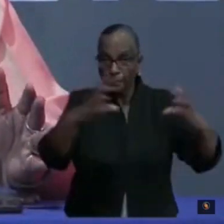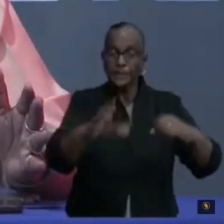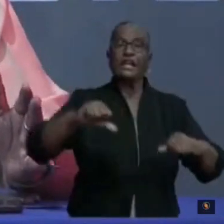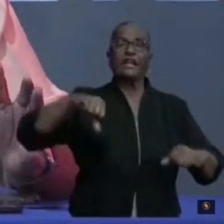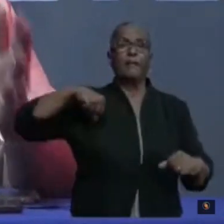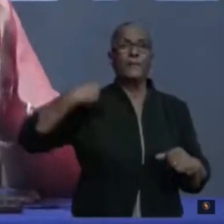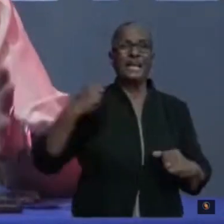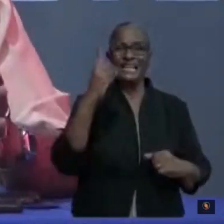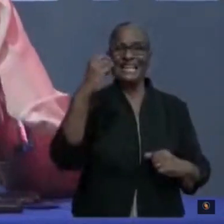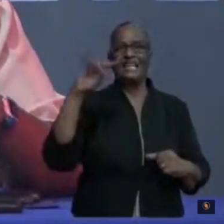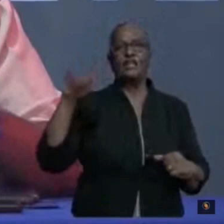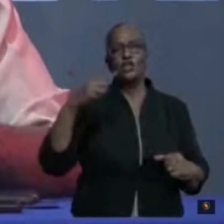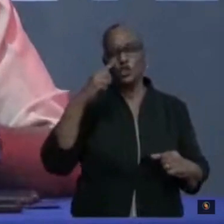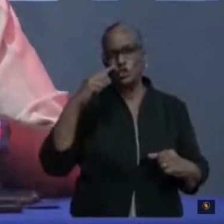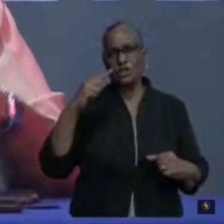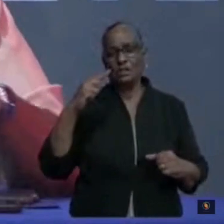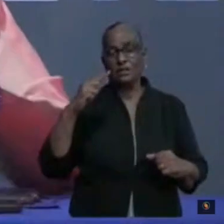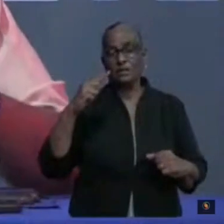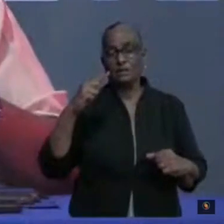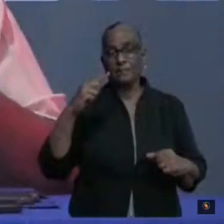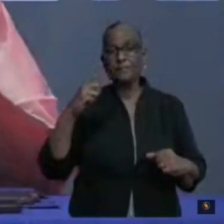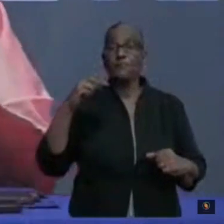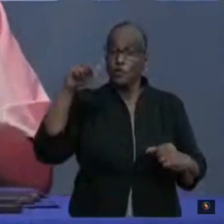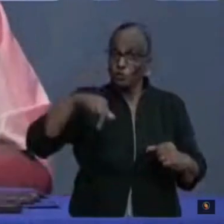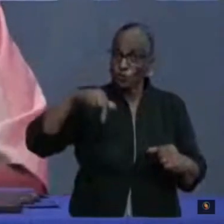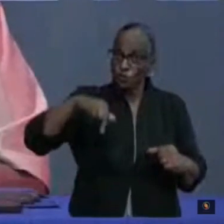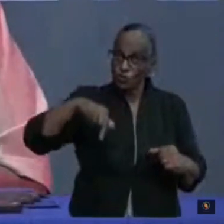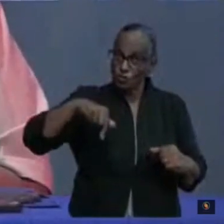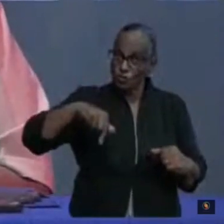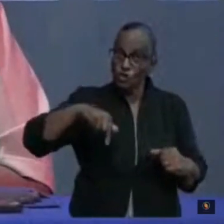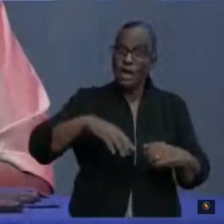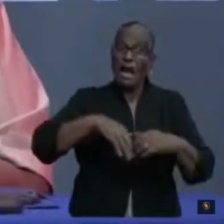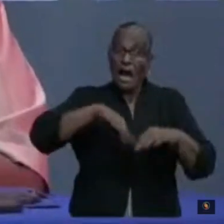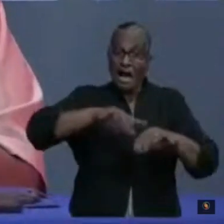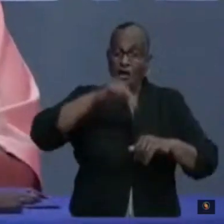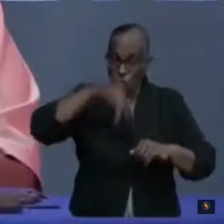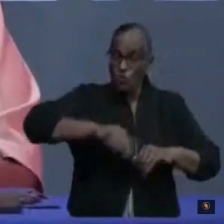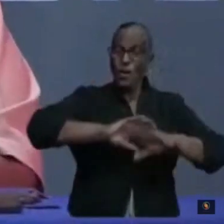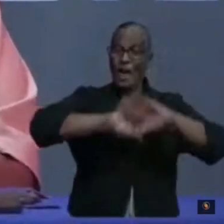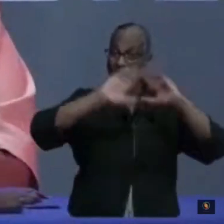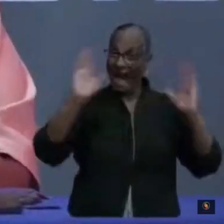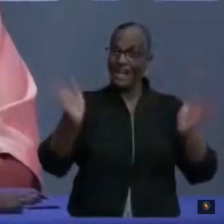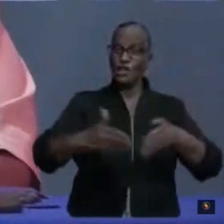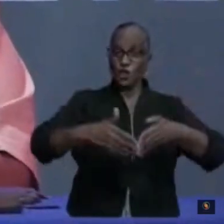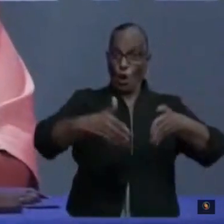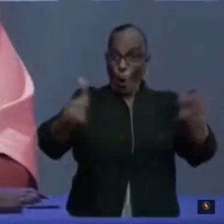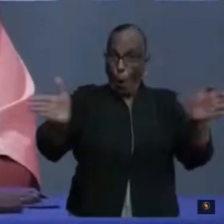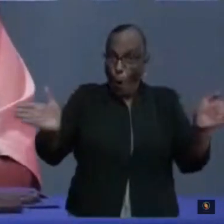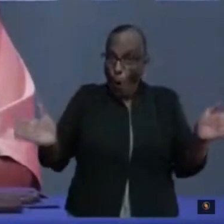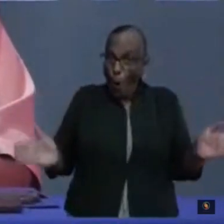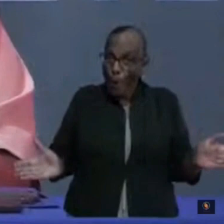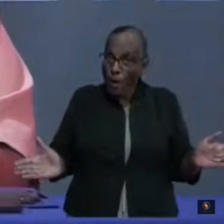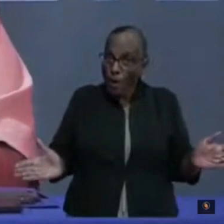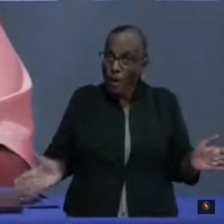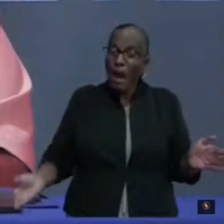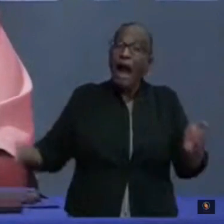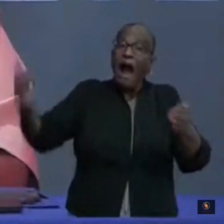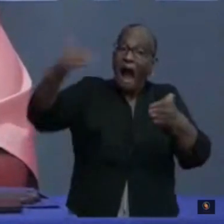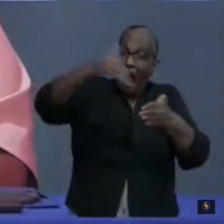Ja. Dus de zand. Ik ga in vanaf nu de aanvullende